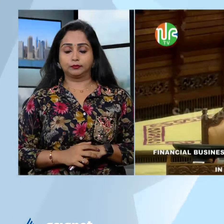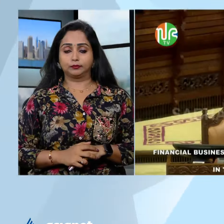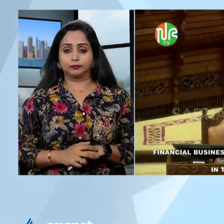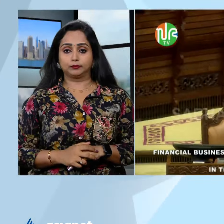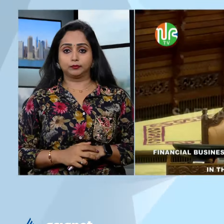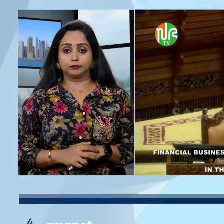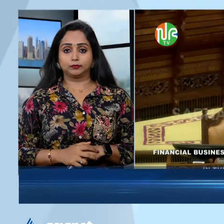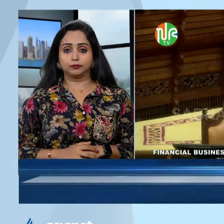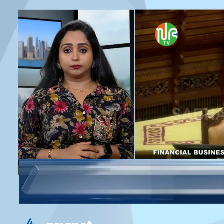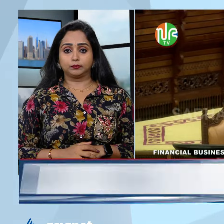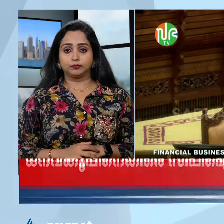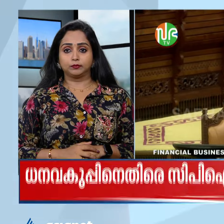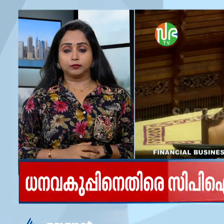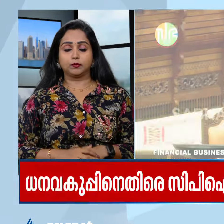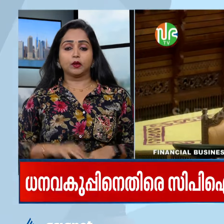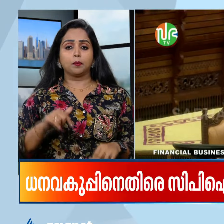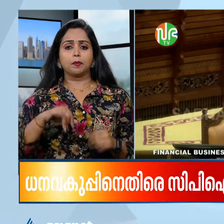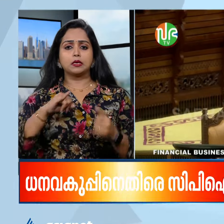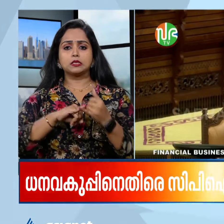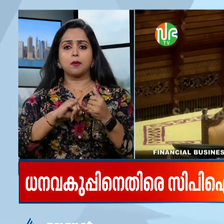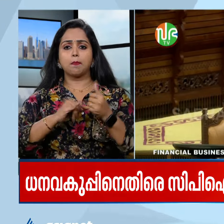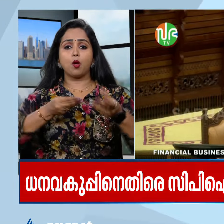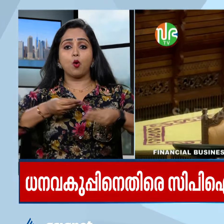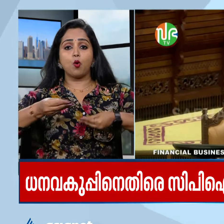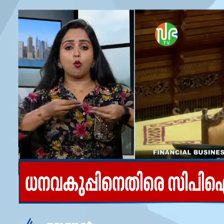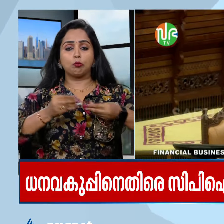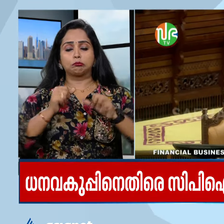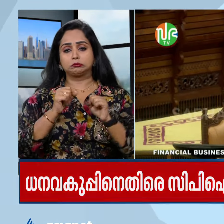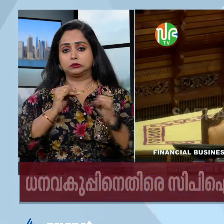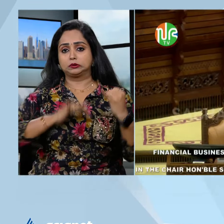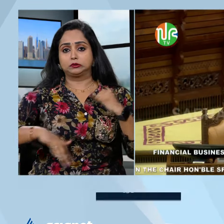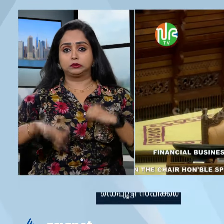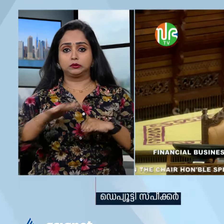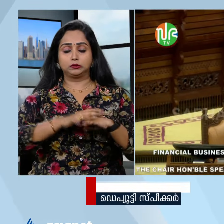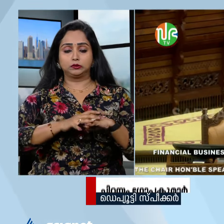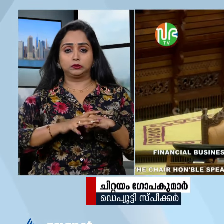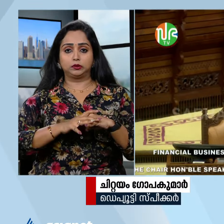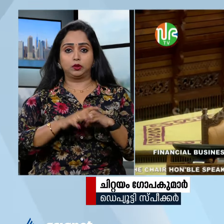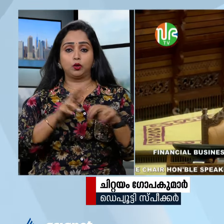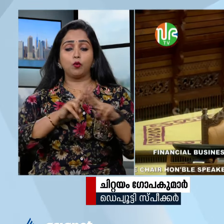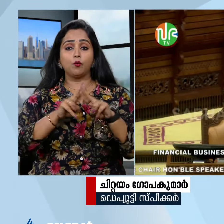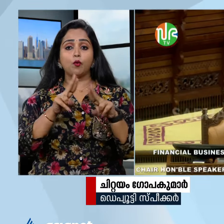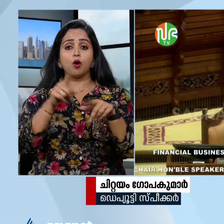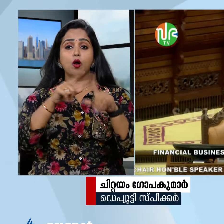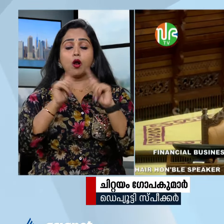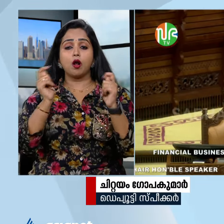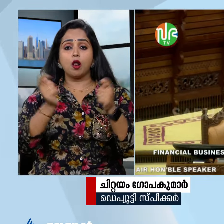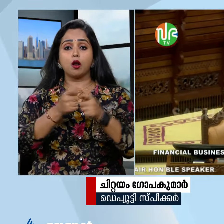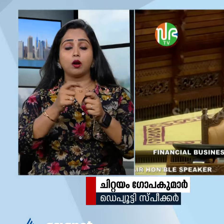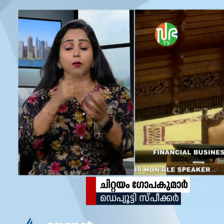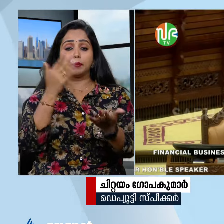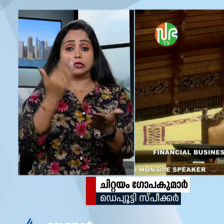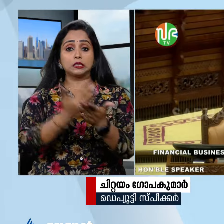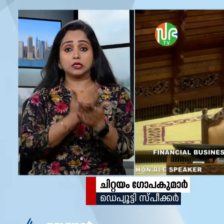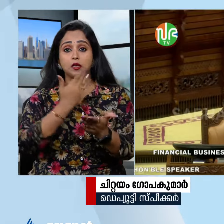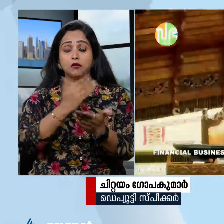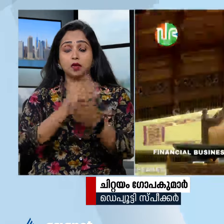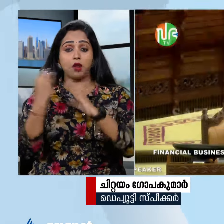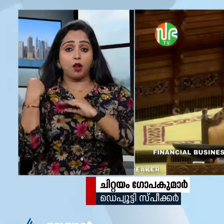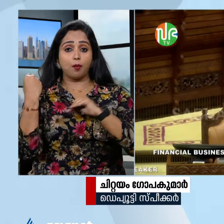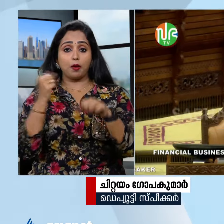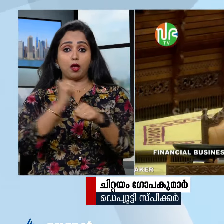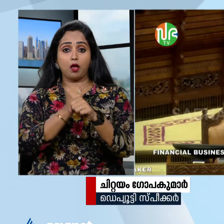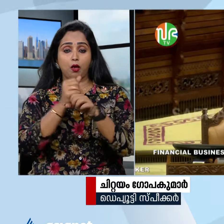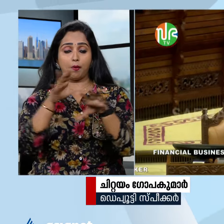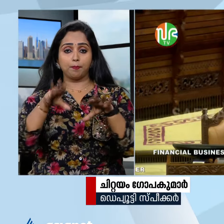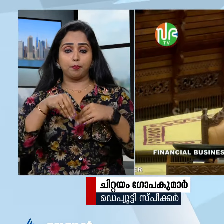ഇപ്പോൾ സാർ സപ്ലൈകോ പ്രതിസന്ധിയിലാണ്. ഈ ഘട്ടത്തിൽ സപ്ലൈകോയെ സംരക്ഷിക്കാനുള്ള ധാർമ്മികമായ ബാധ്യത ഗവൺമെന്റ് ഏറ്റെടുക്കണം.